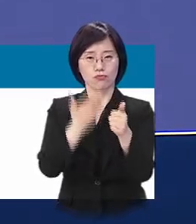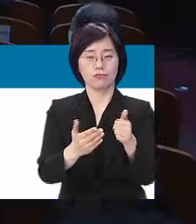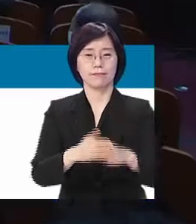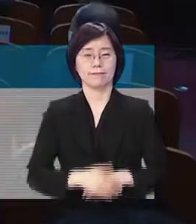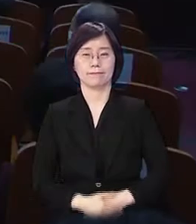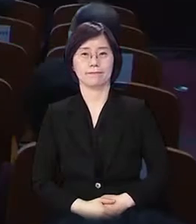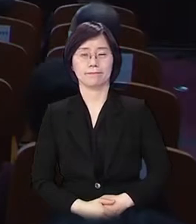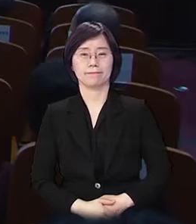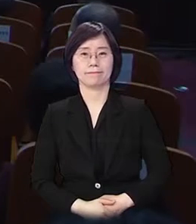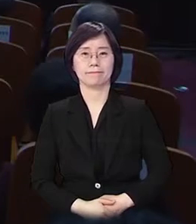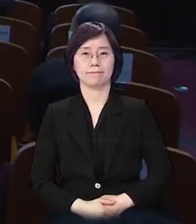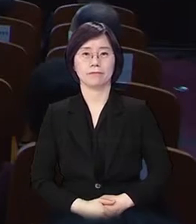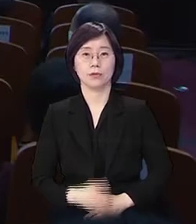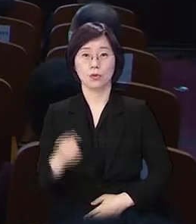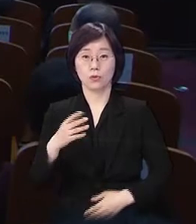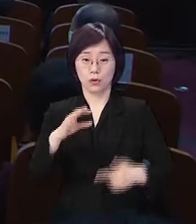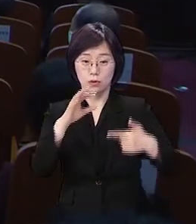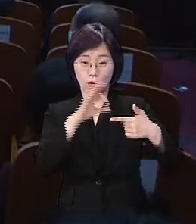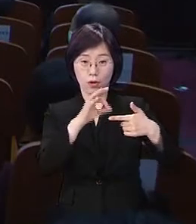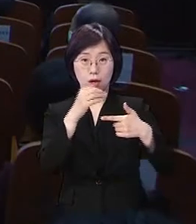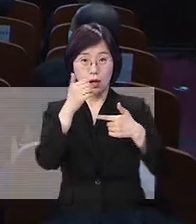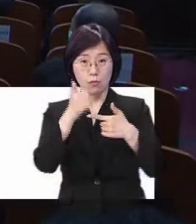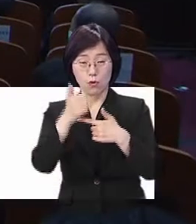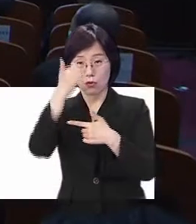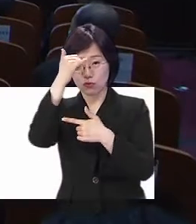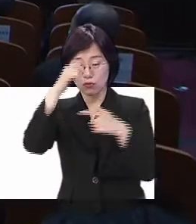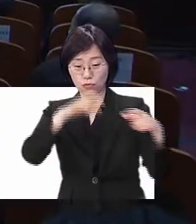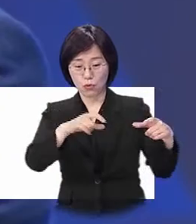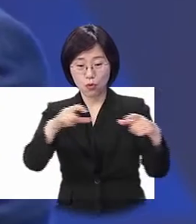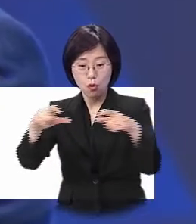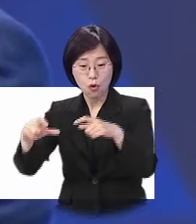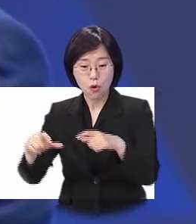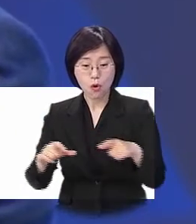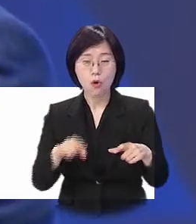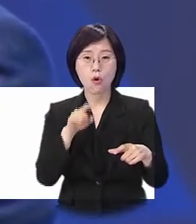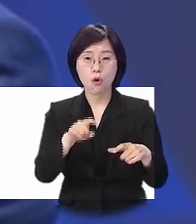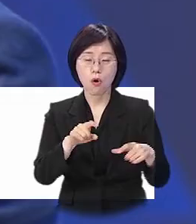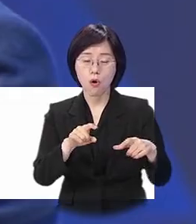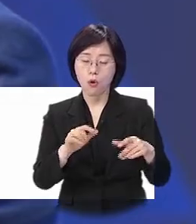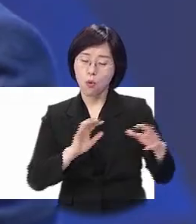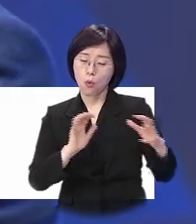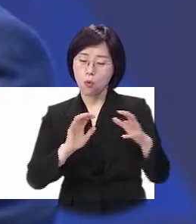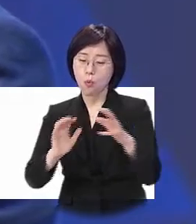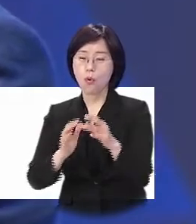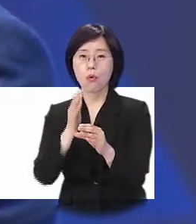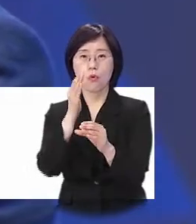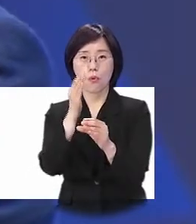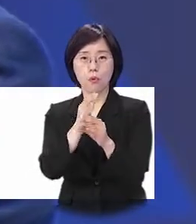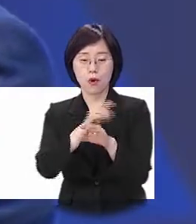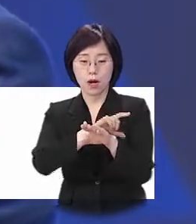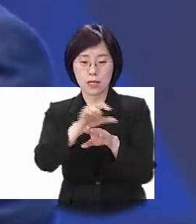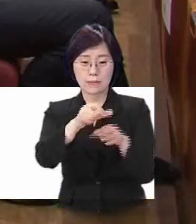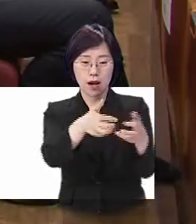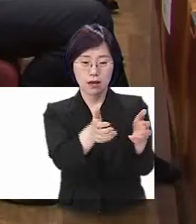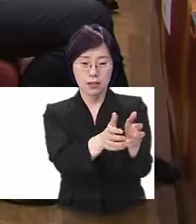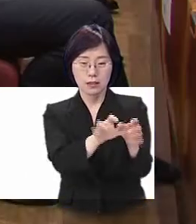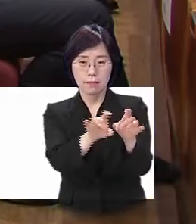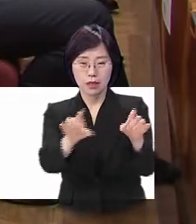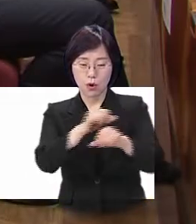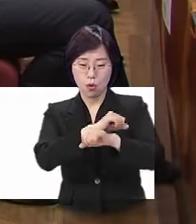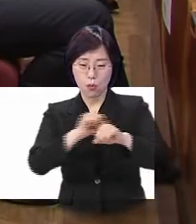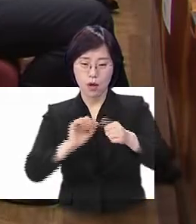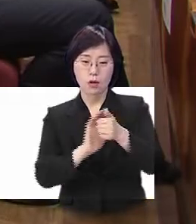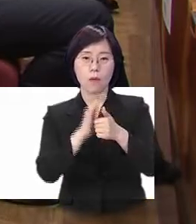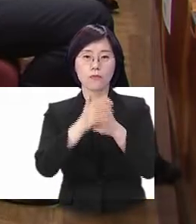지원하겠습니다. 또 영남과 호남, 충청권 등 권역별로 활발한 논의가 진행 중인 지자체 간의